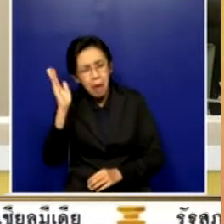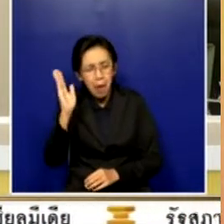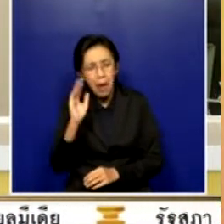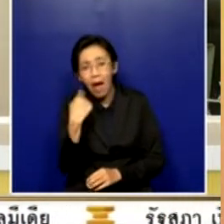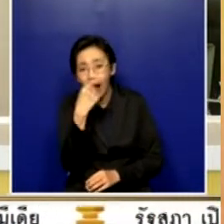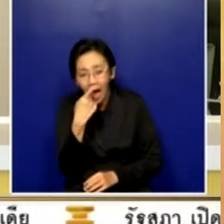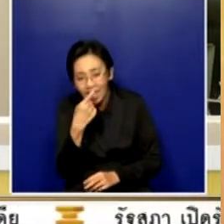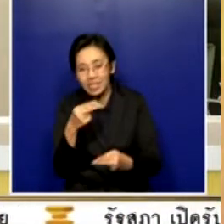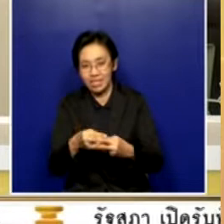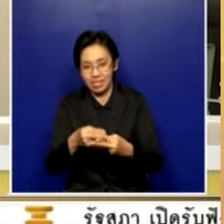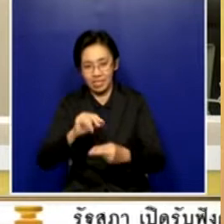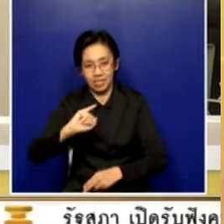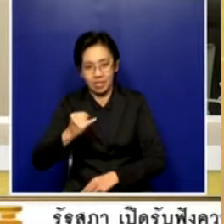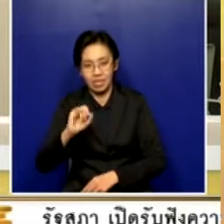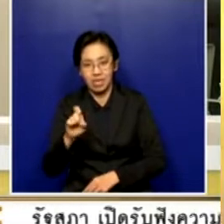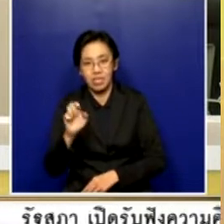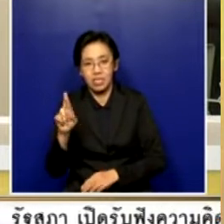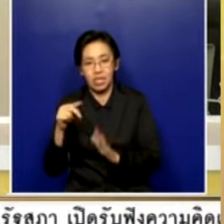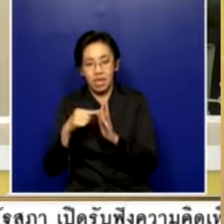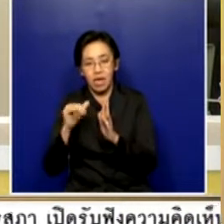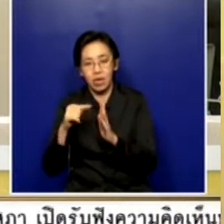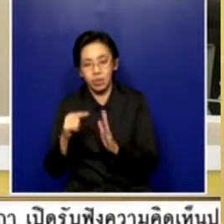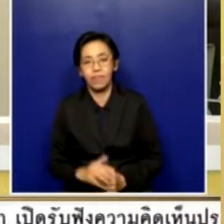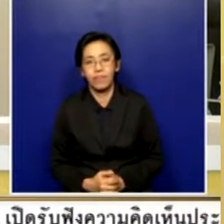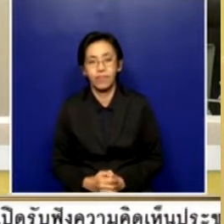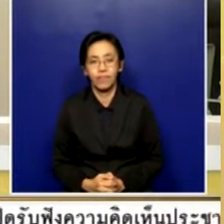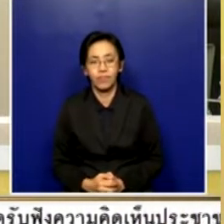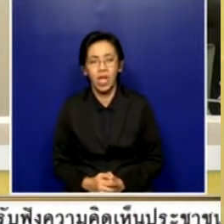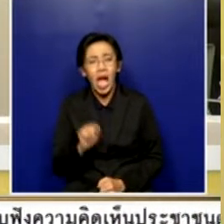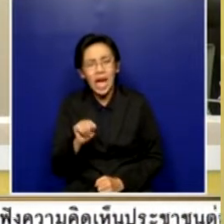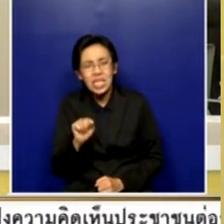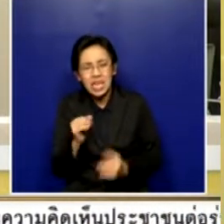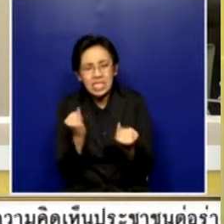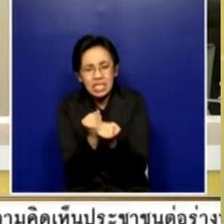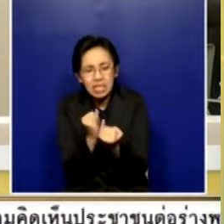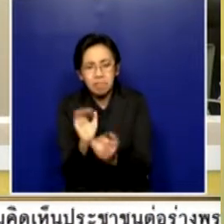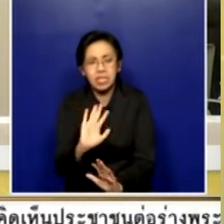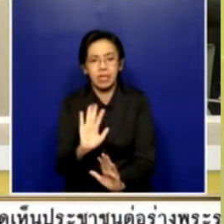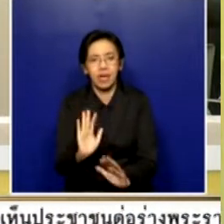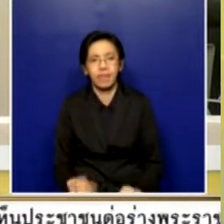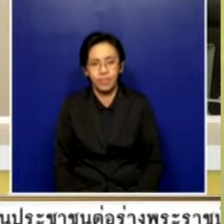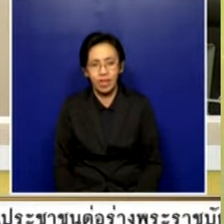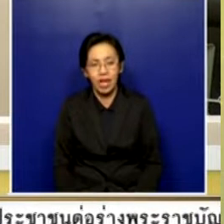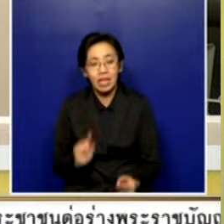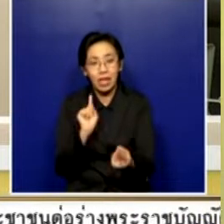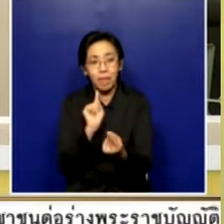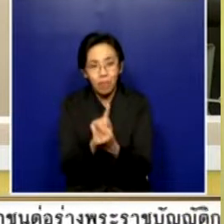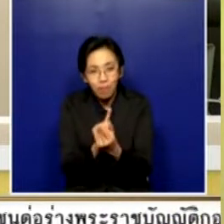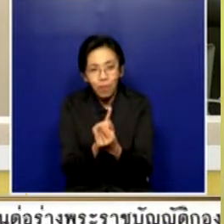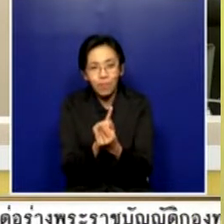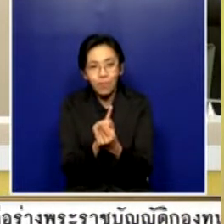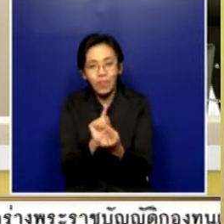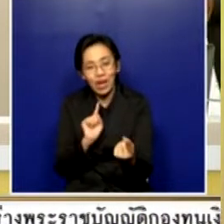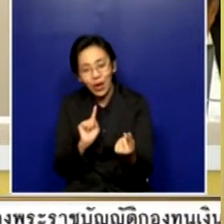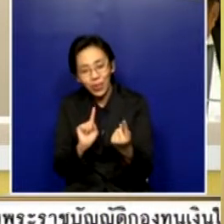ผลการประมูลยังไม่มีการเปิดซองเลยแล้วจะกล่าวหาว่ามีการทุจริตได้อย่างไรเป็นการเอาข้าวมาปะติดปะต่อกันและ